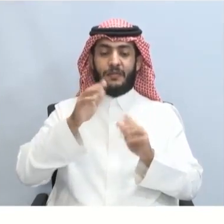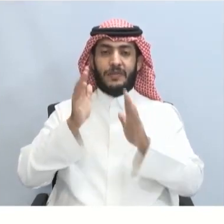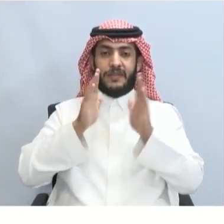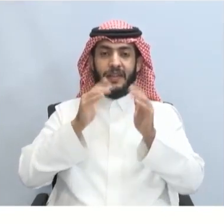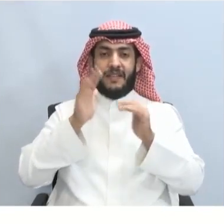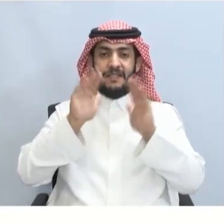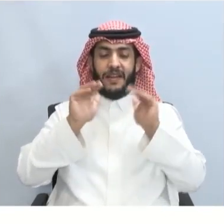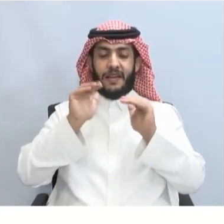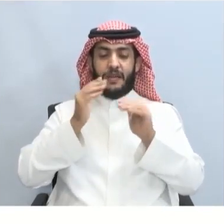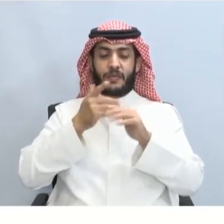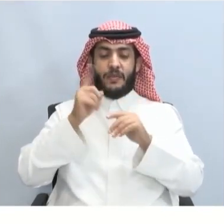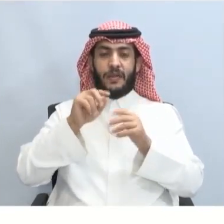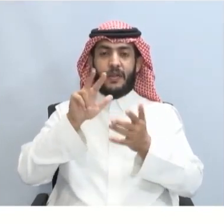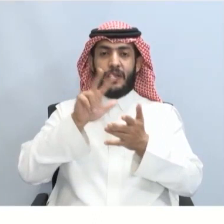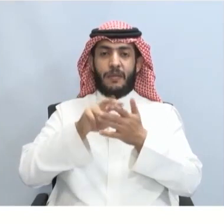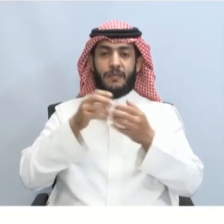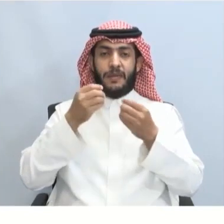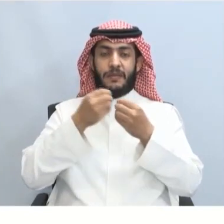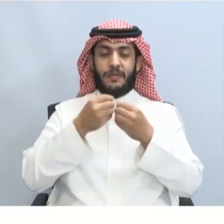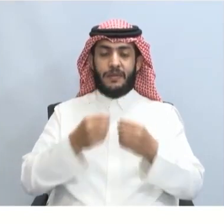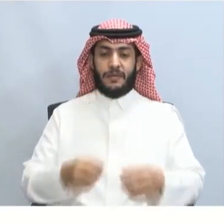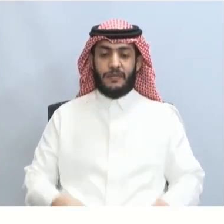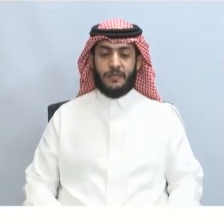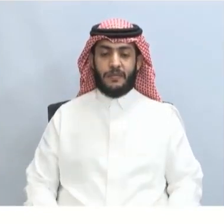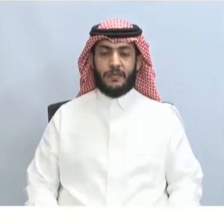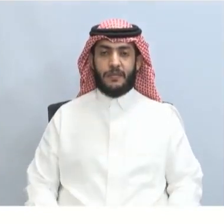المسافات الفارغه ثم لنطبق